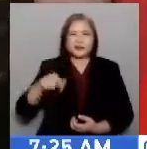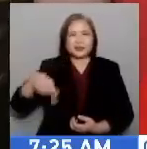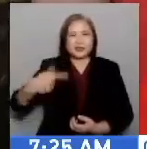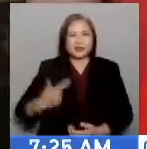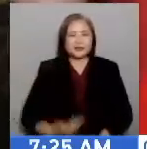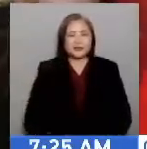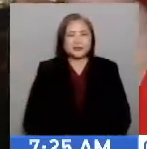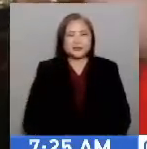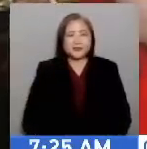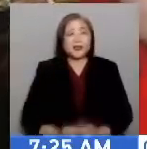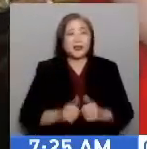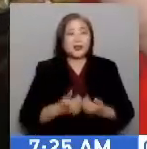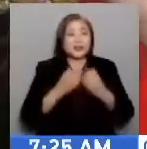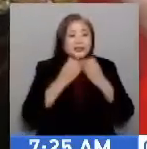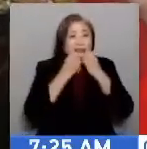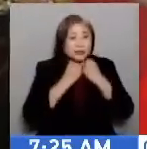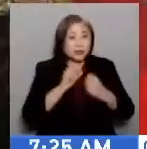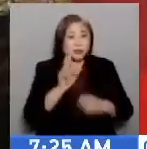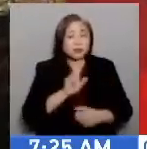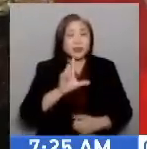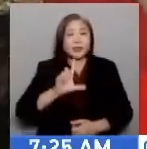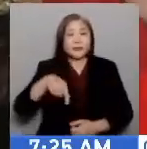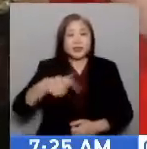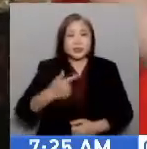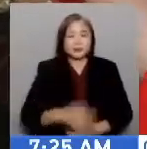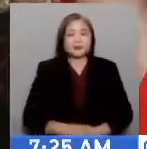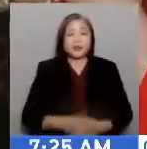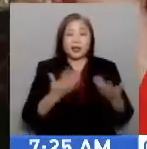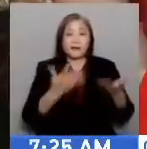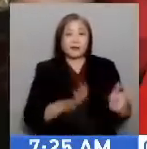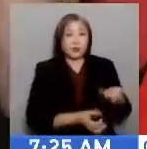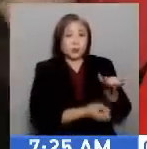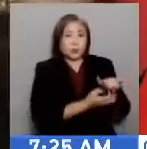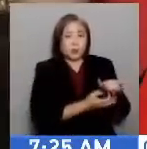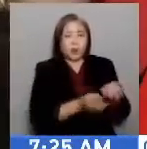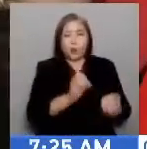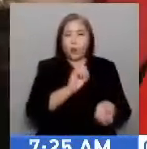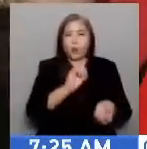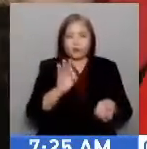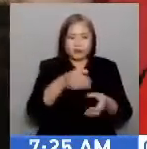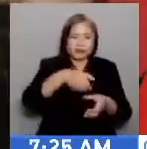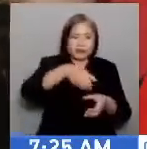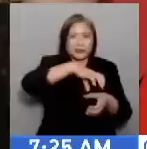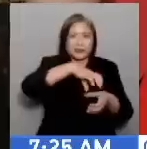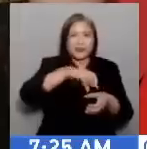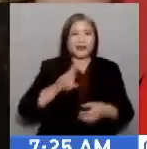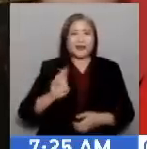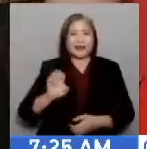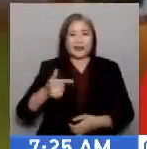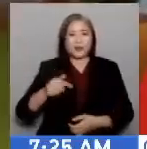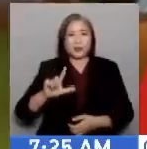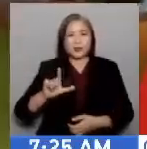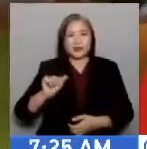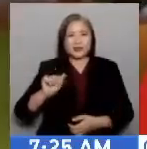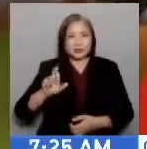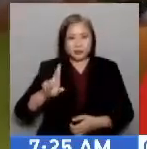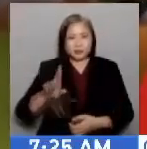ng LPG? Pagkatapos po magluto, papatayin agad sa regulator para okay. Maiwasan po yung ano. Tapos pag malapit na